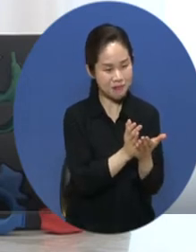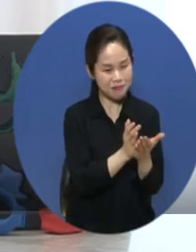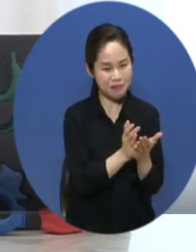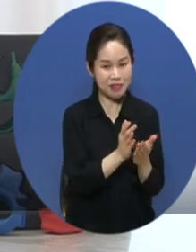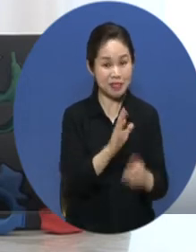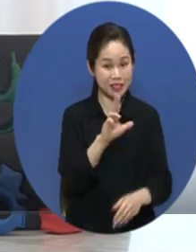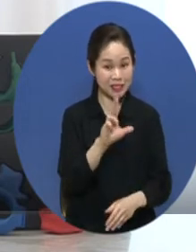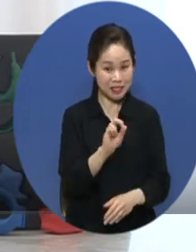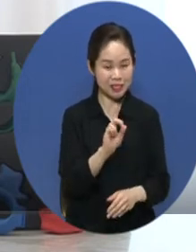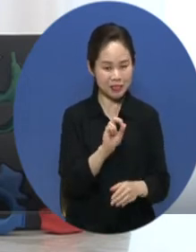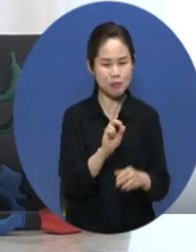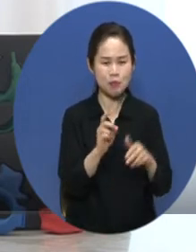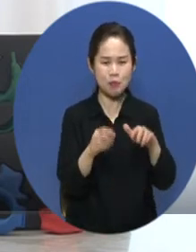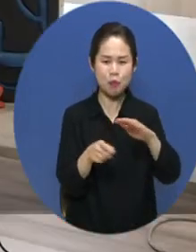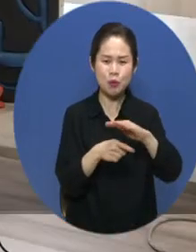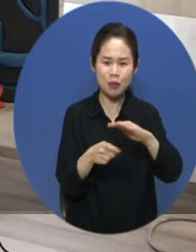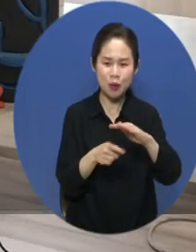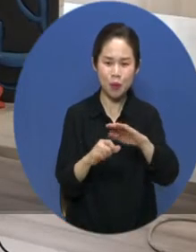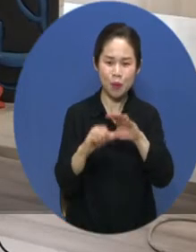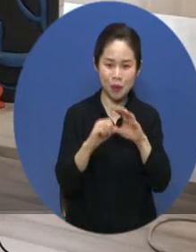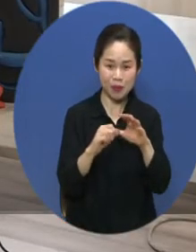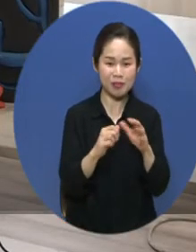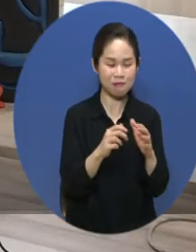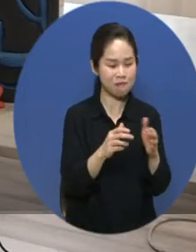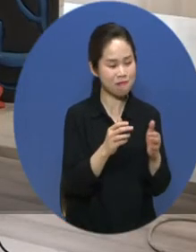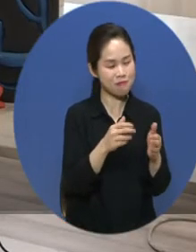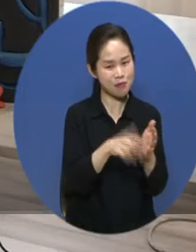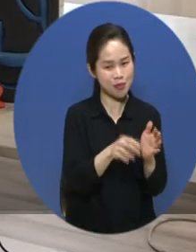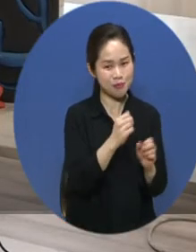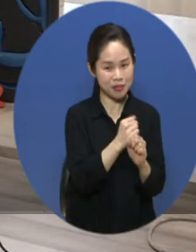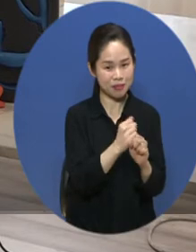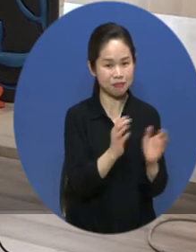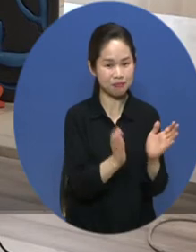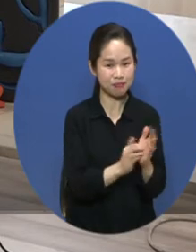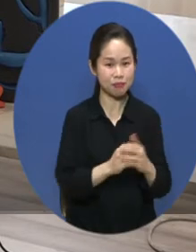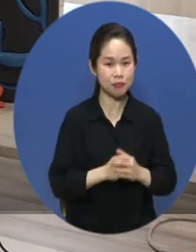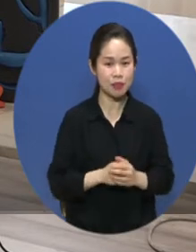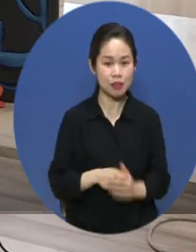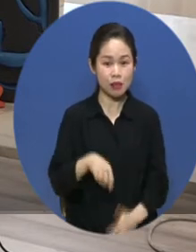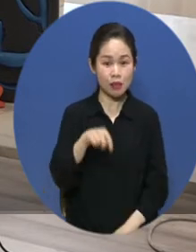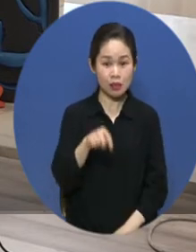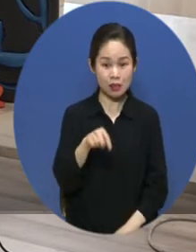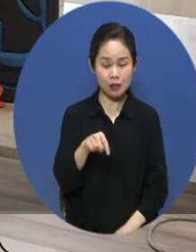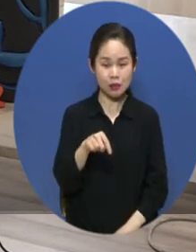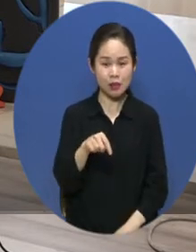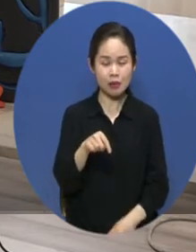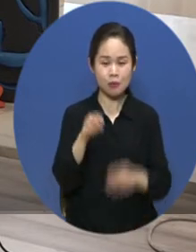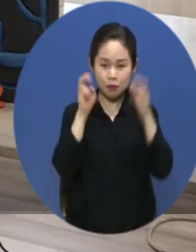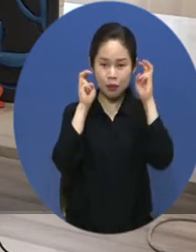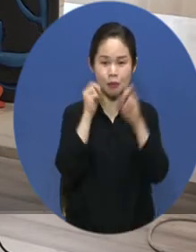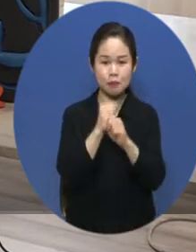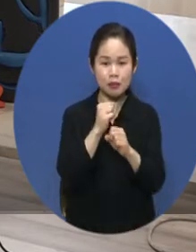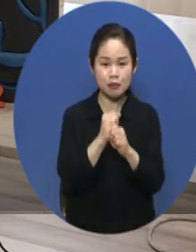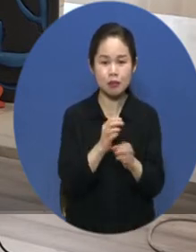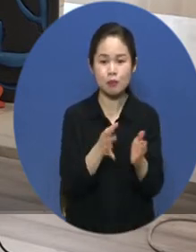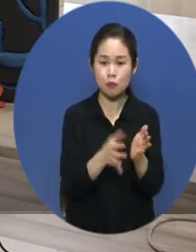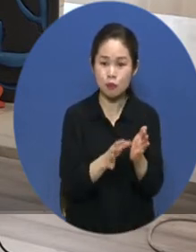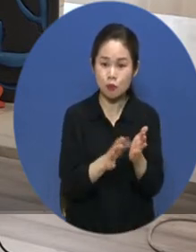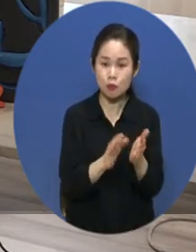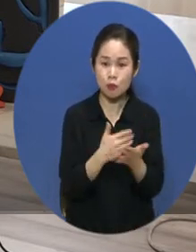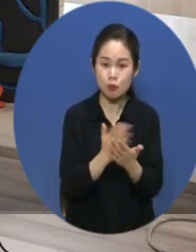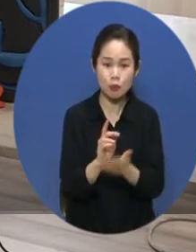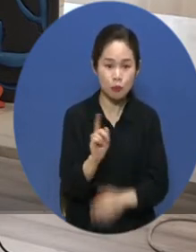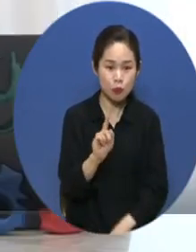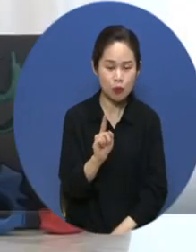프린터를 활용했습니다. 그럼 그리플레이에서 만들어진 제품들은 어떤 것들이 있나요? 저희 보조기구는 한 5종